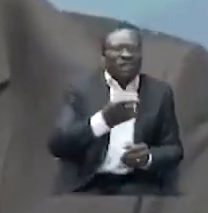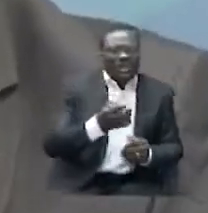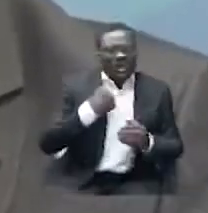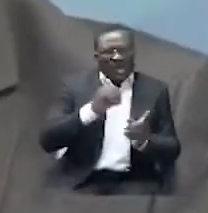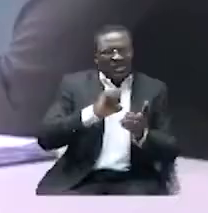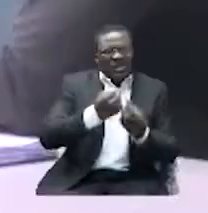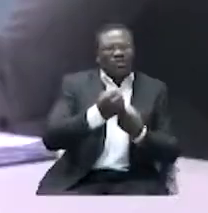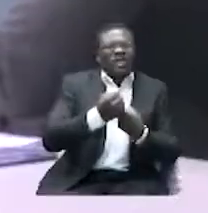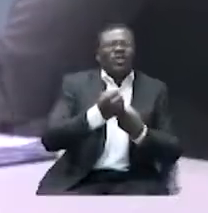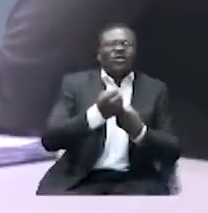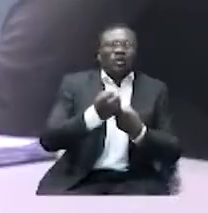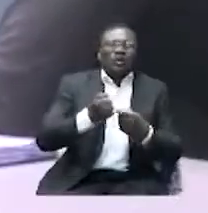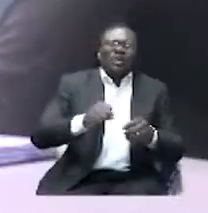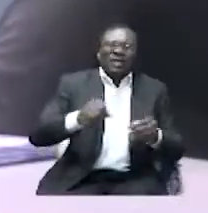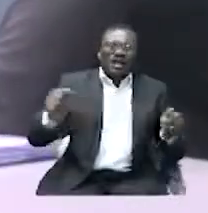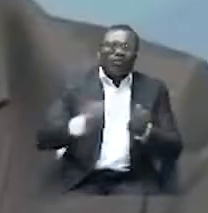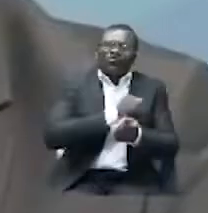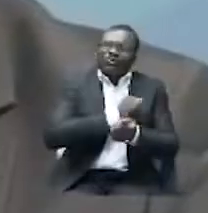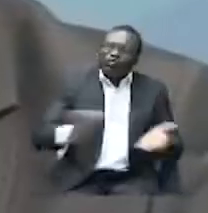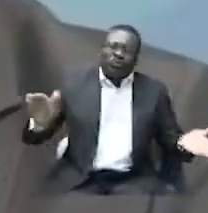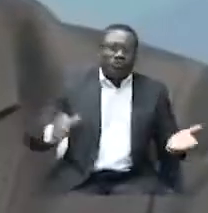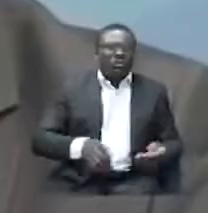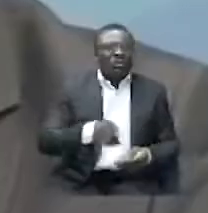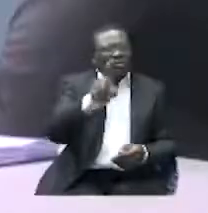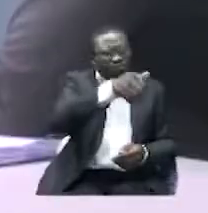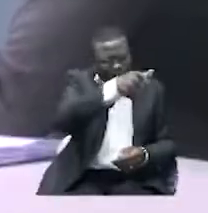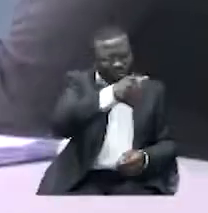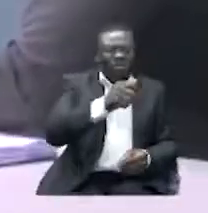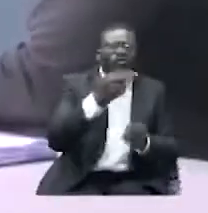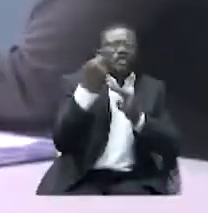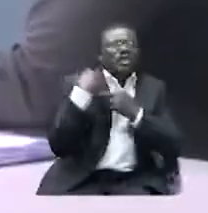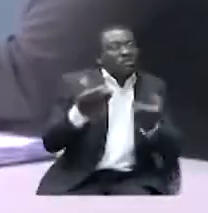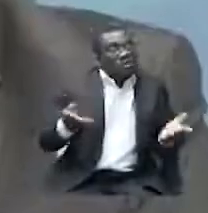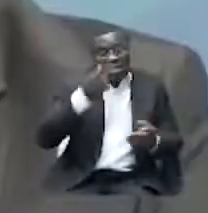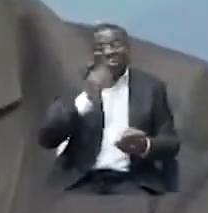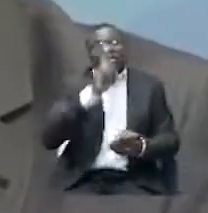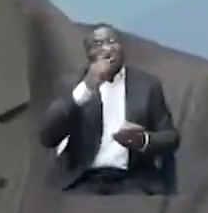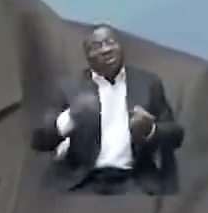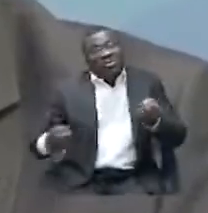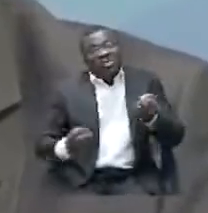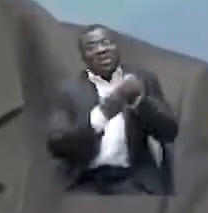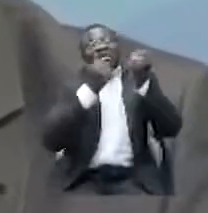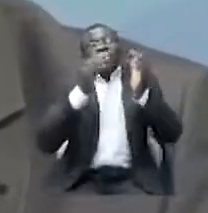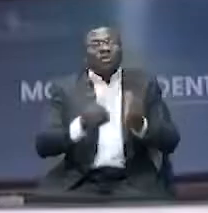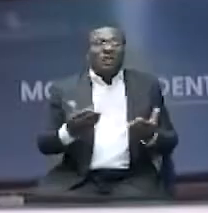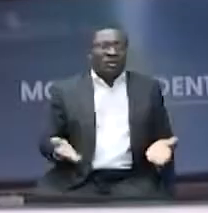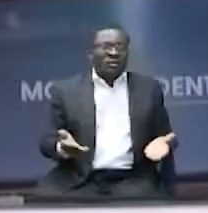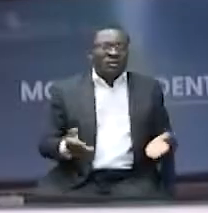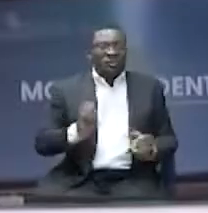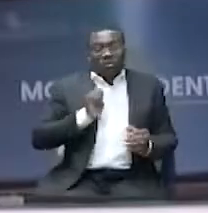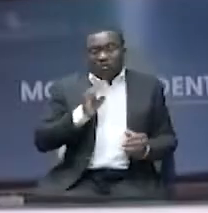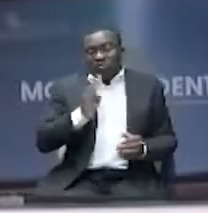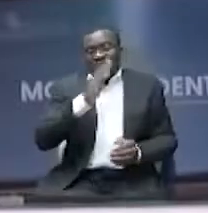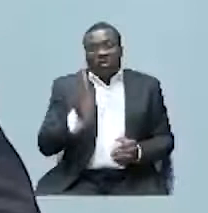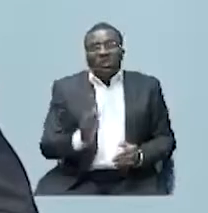chaos. Alors, on peut vous retorquer que vous y avez participé, puisque vous êtes l'un des soutiens du régime finissant. Je suis béninois, j'ai